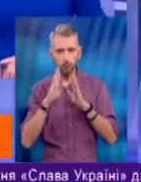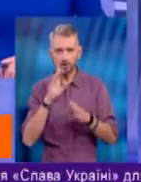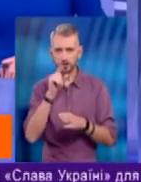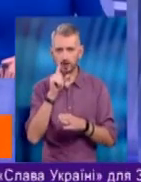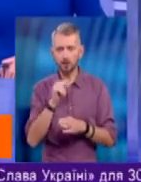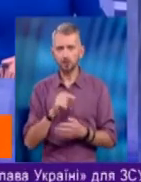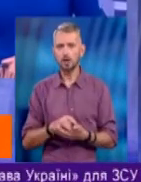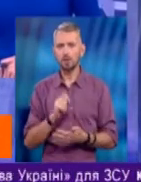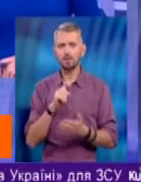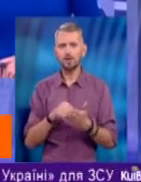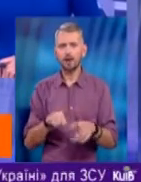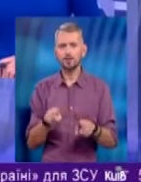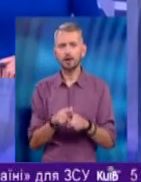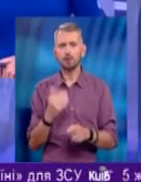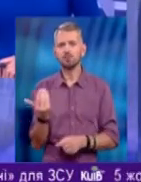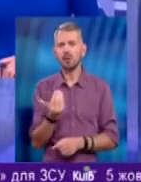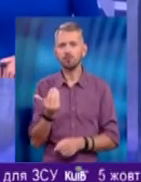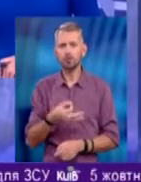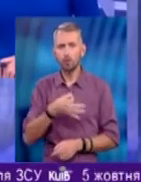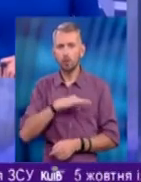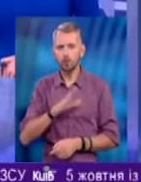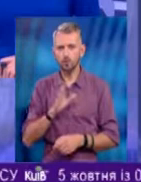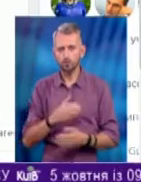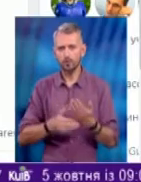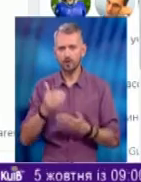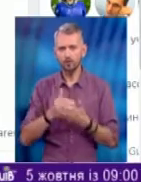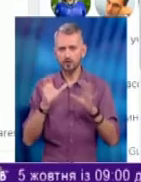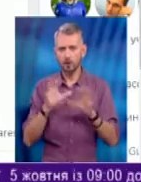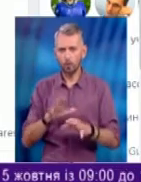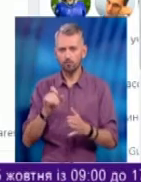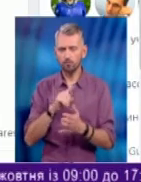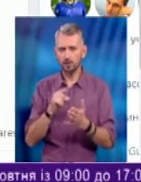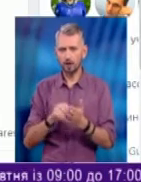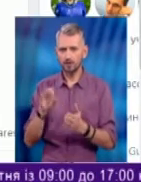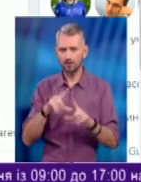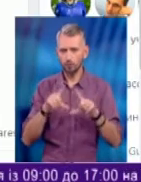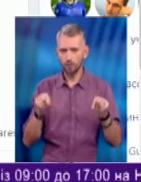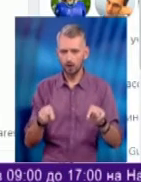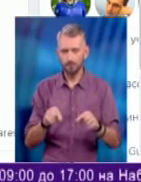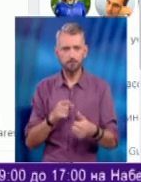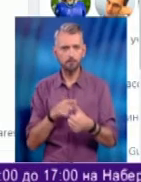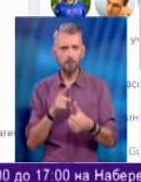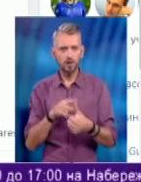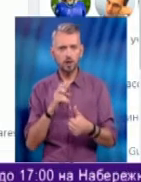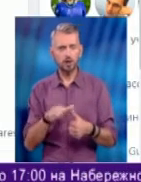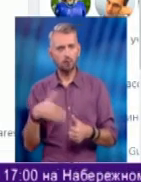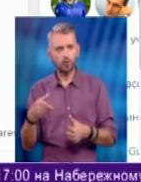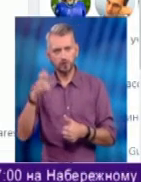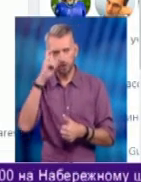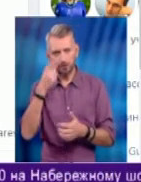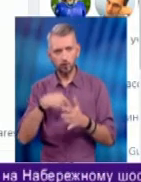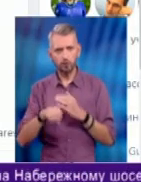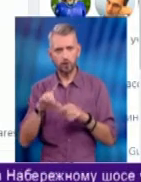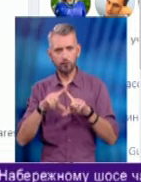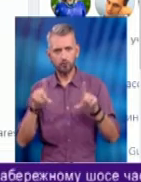Твіттері. Питання наше таке. На чию користь буде врешті закон в питанні євроблях? Перший варіант – на боці держави, тобто